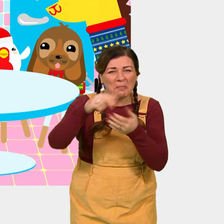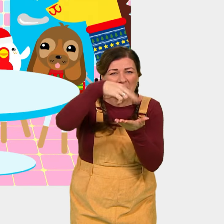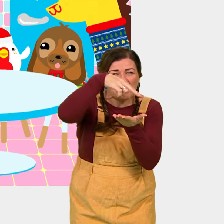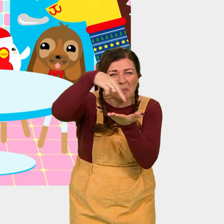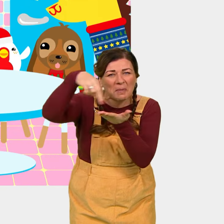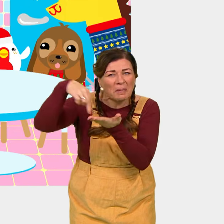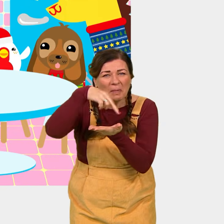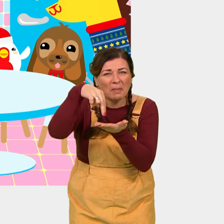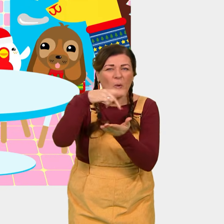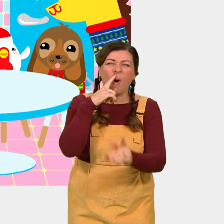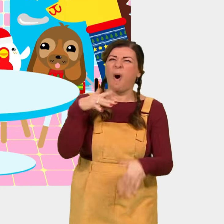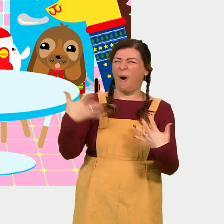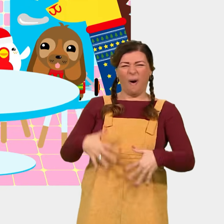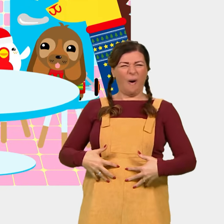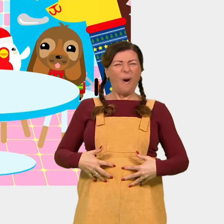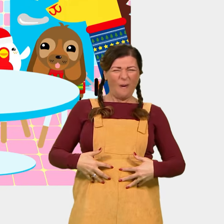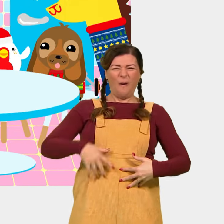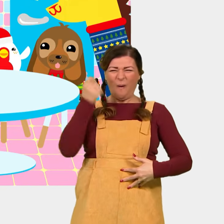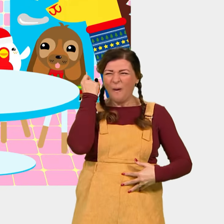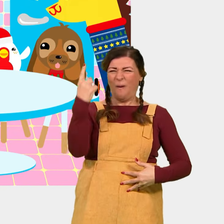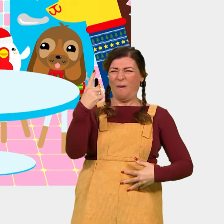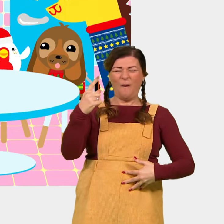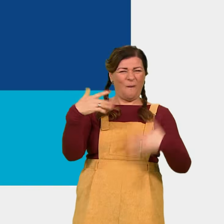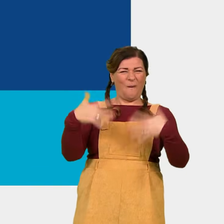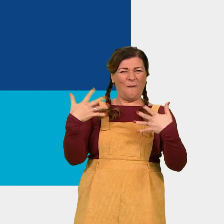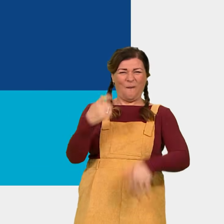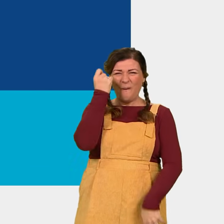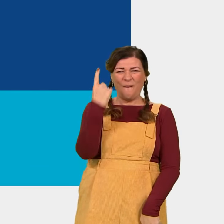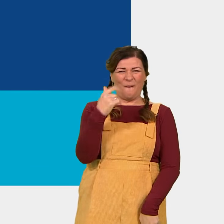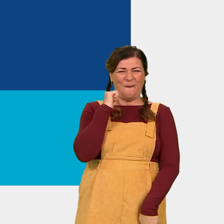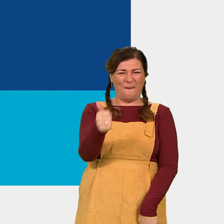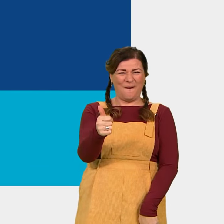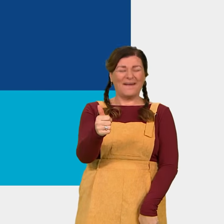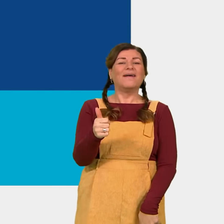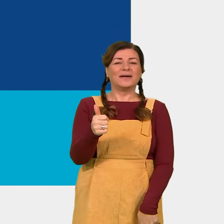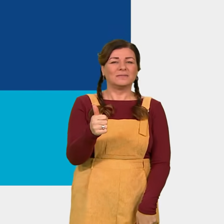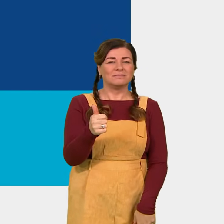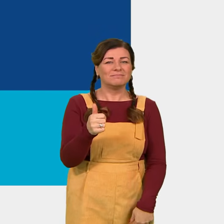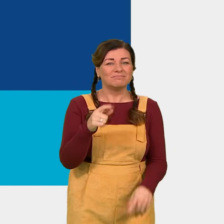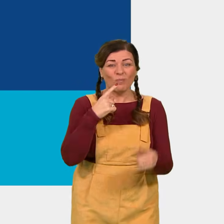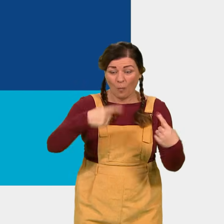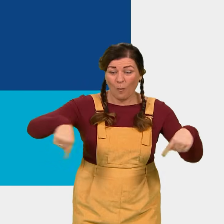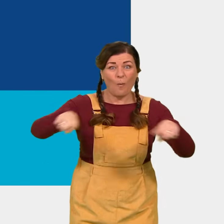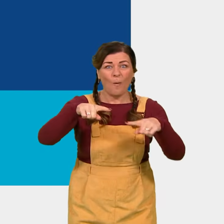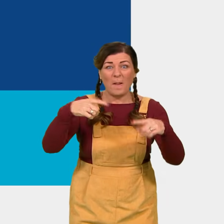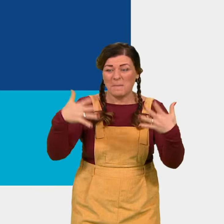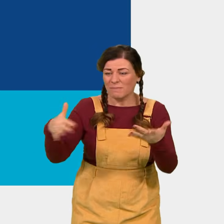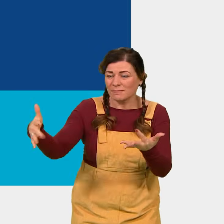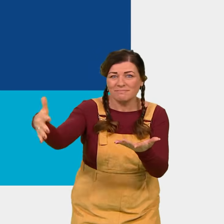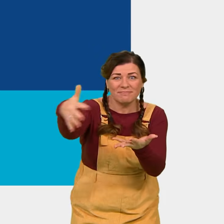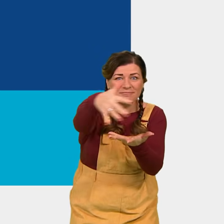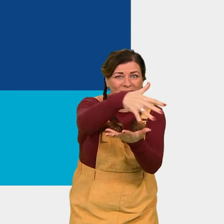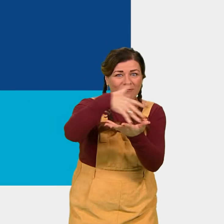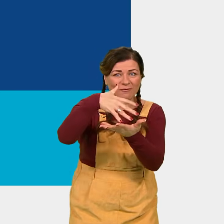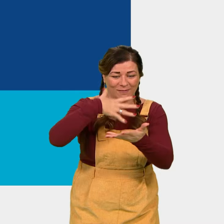O, syniad gwych, meddai Bolgi ar unwaith. Mewn chwynciad, roedd y criw wedi casglu popeth oedd